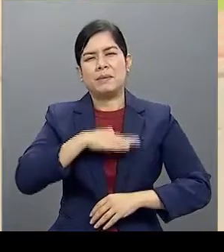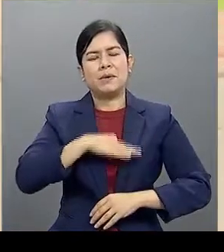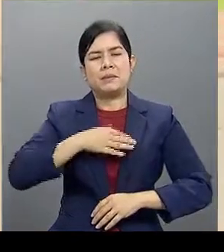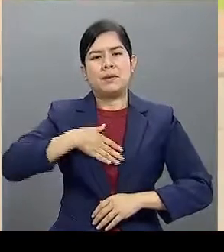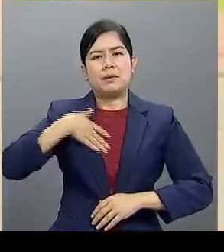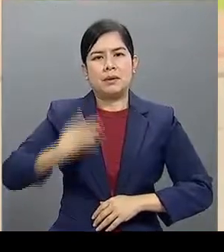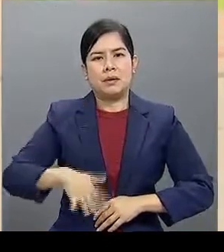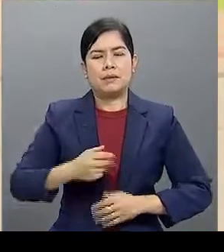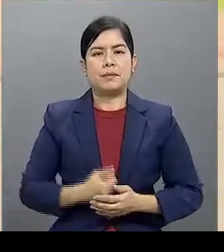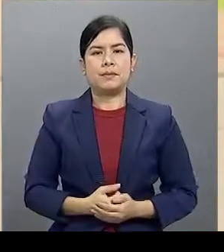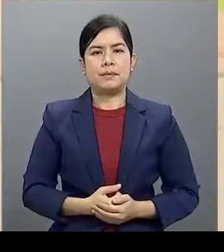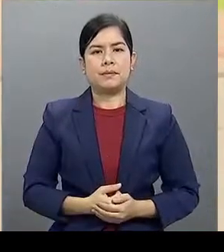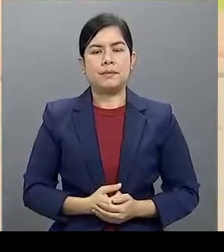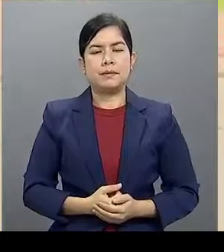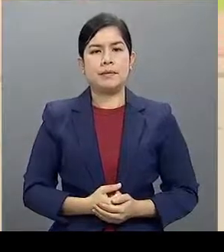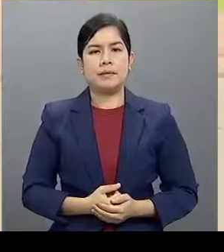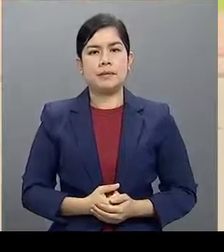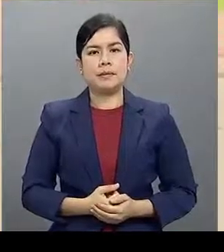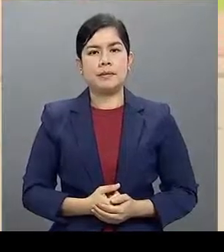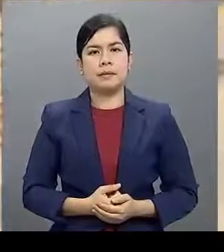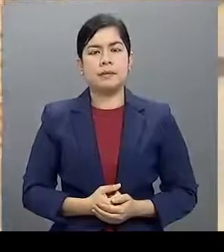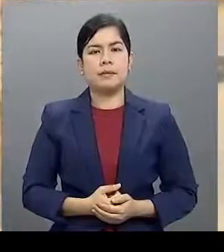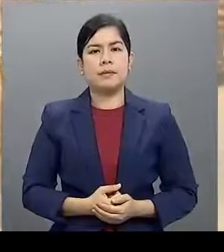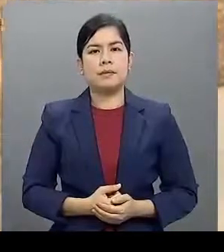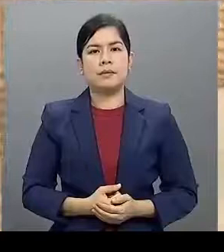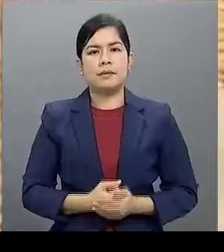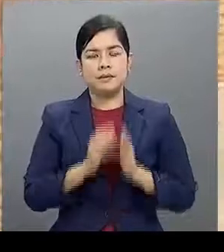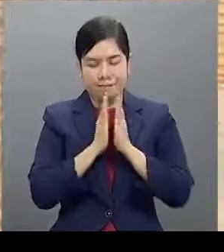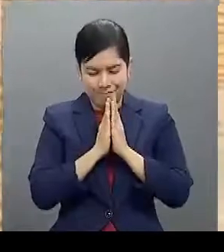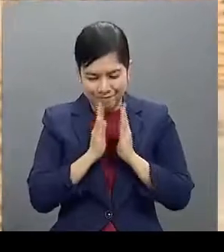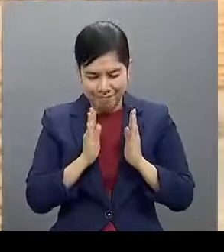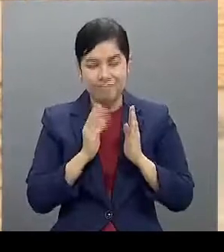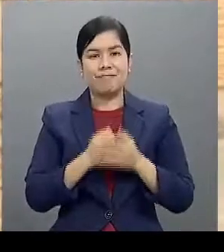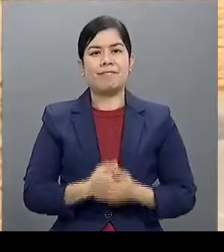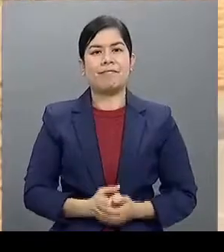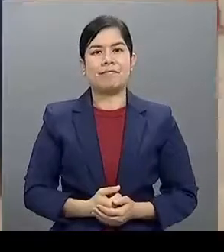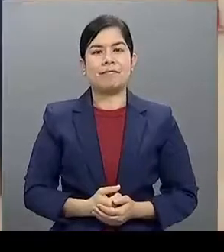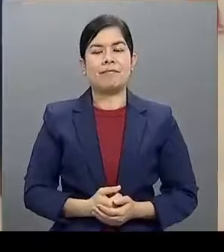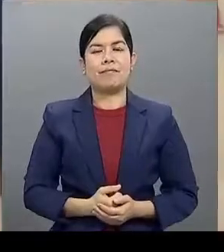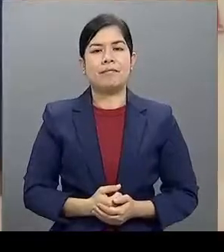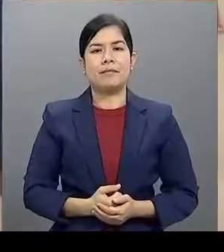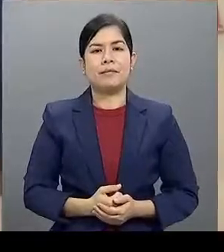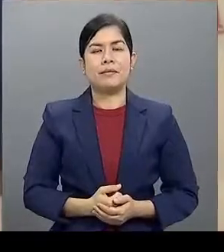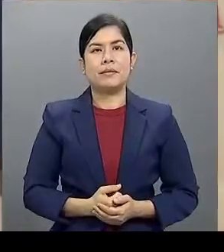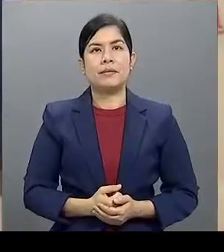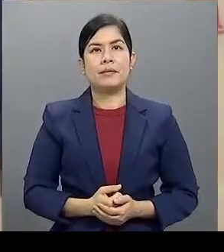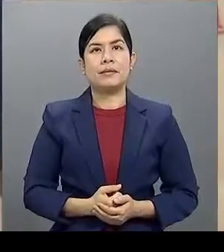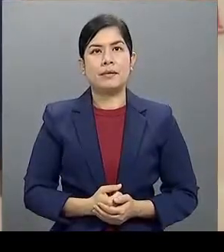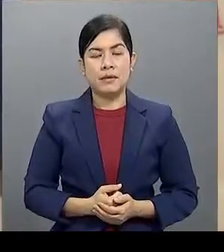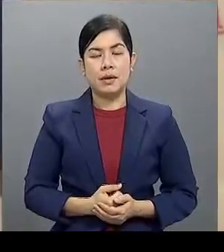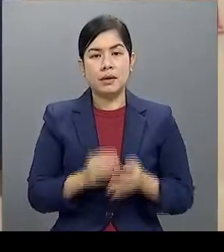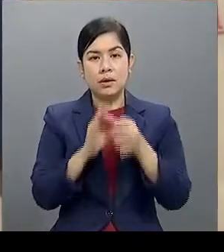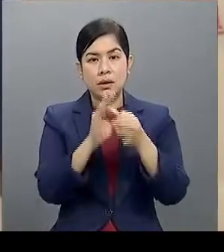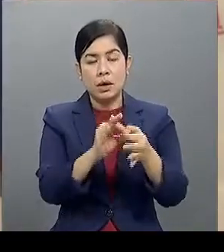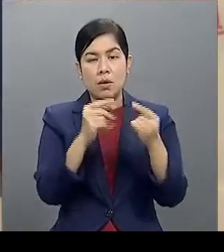ครับ ครับ ขอบคุณคร ับครับผม สวัสดีค่ะลูก สำหรับความเชื่อเรื่องถวายตุงและถวายเจดี